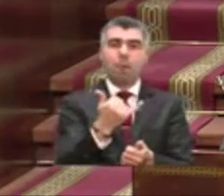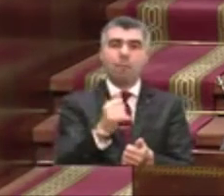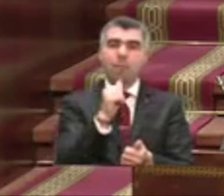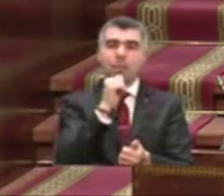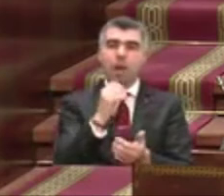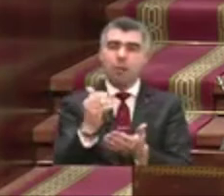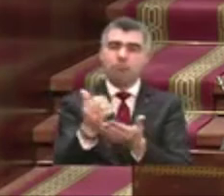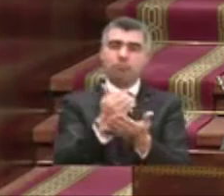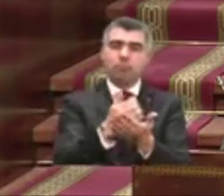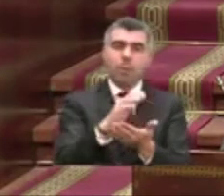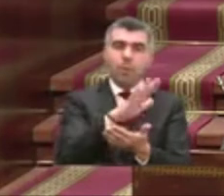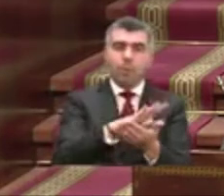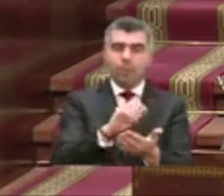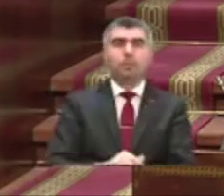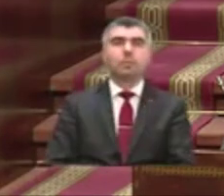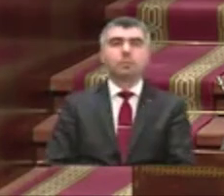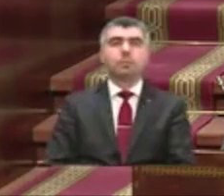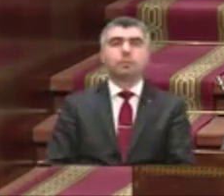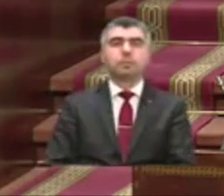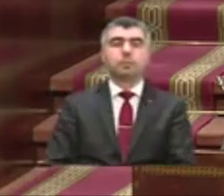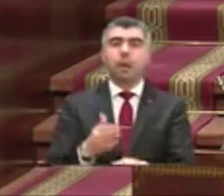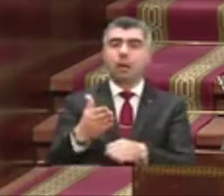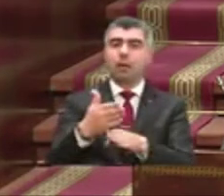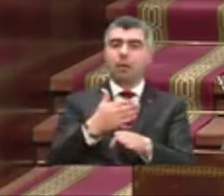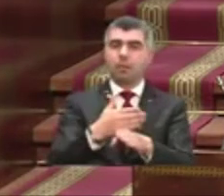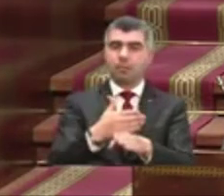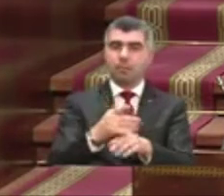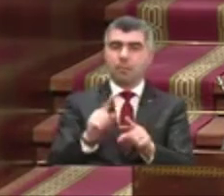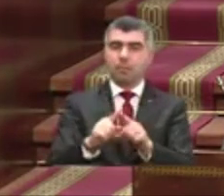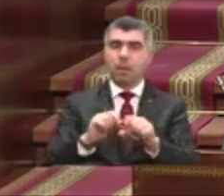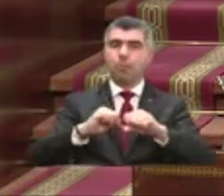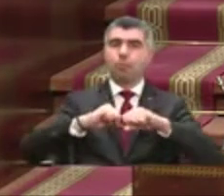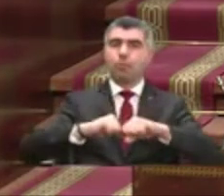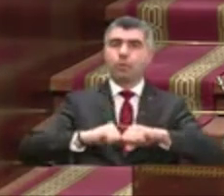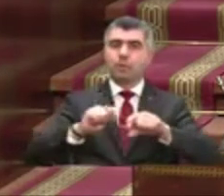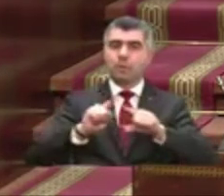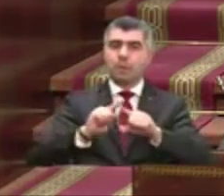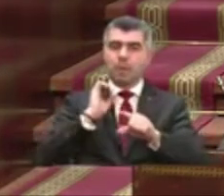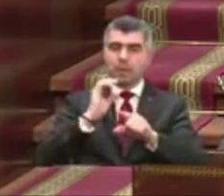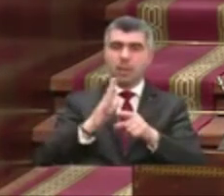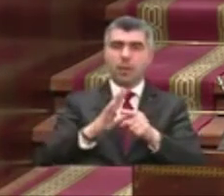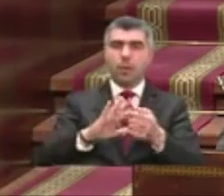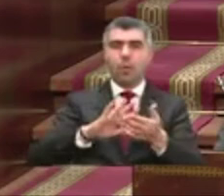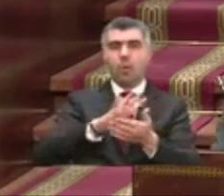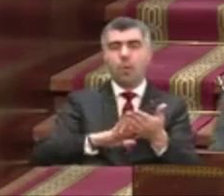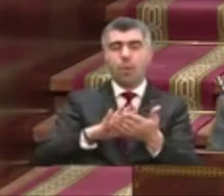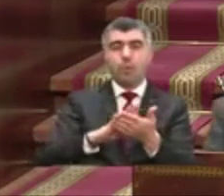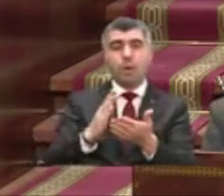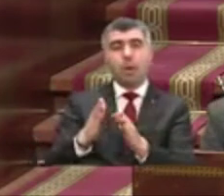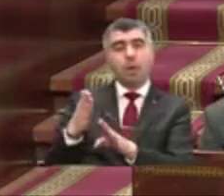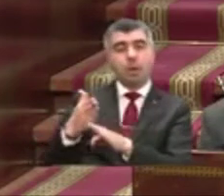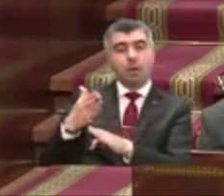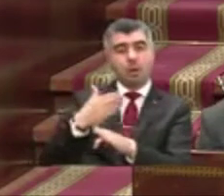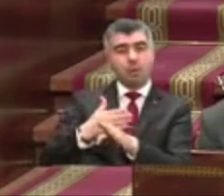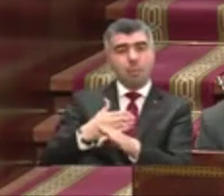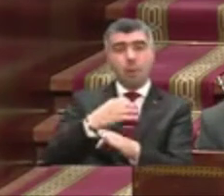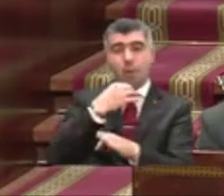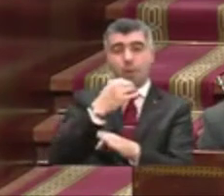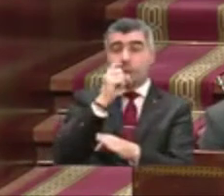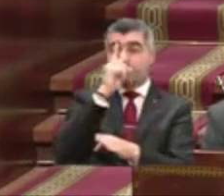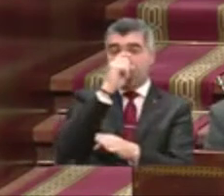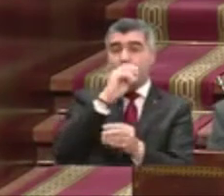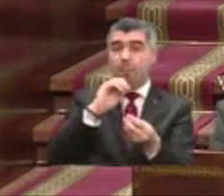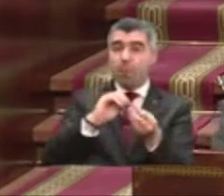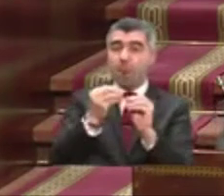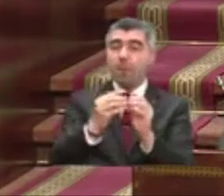المائية. سبق للمجلس الاقتصادي والاجتماعي والبيئي أن قدم تنبيها حول الوضعية الكارثية للموارد